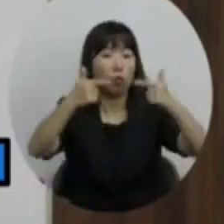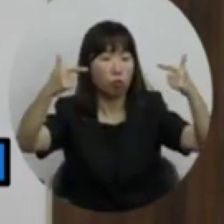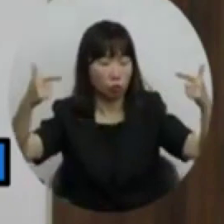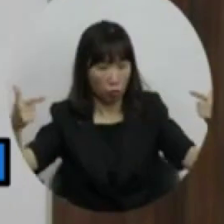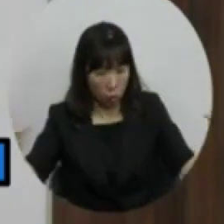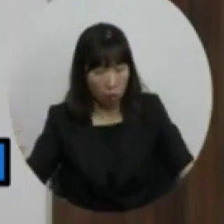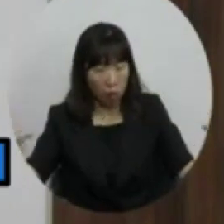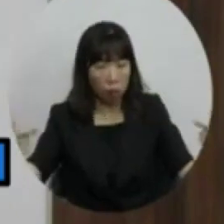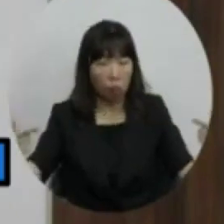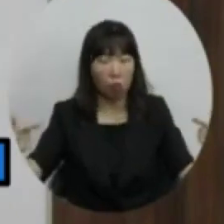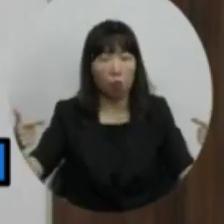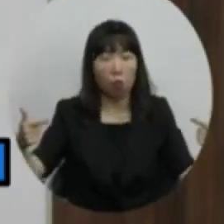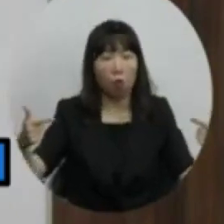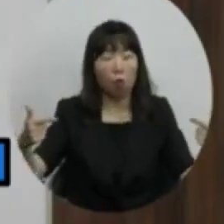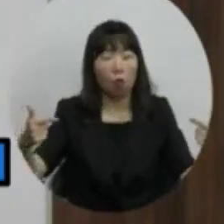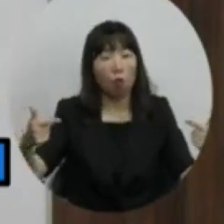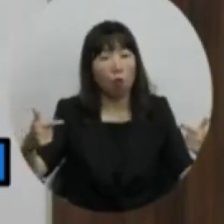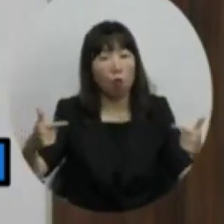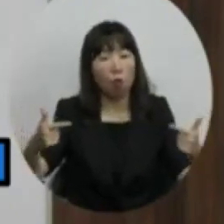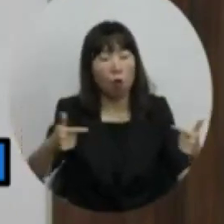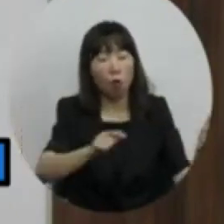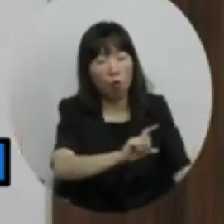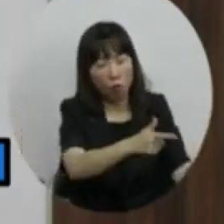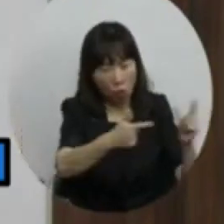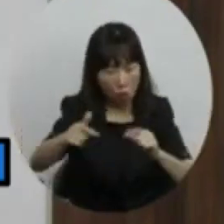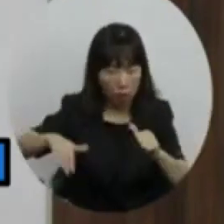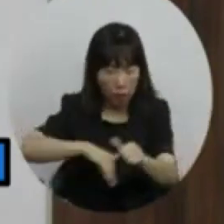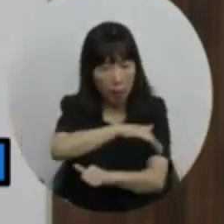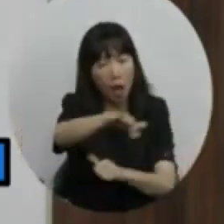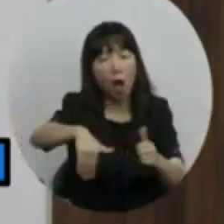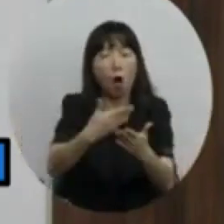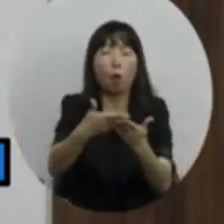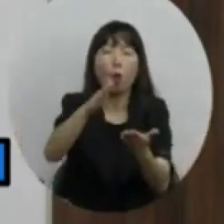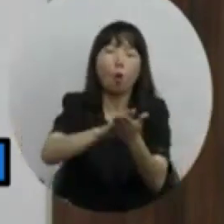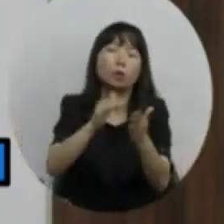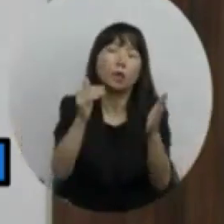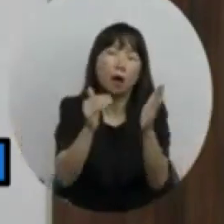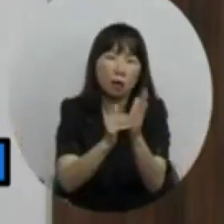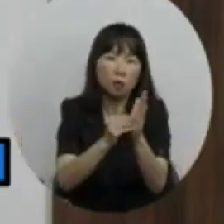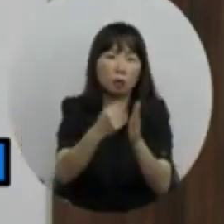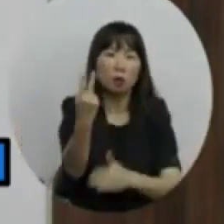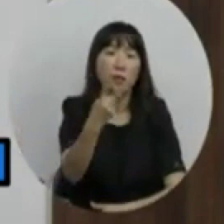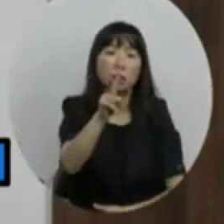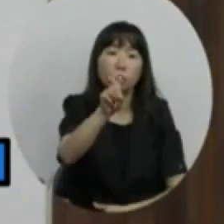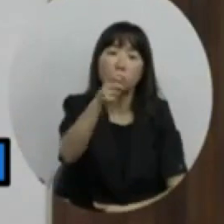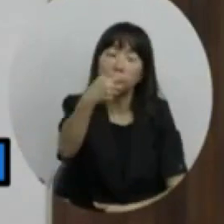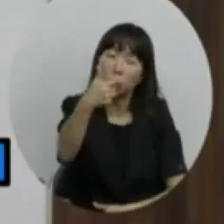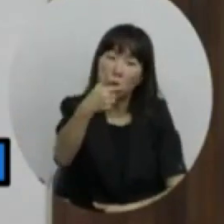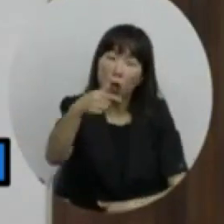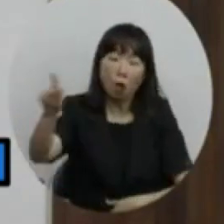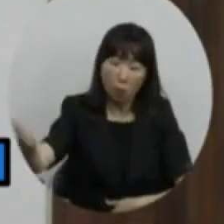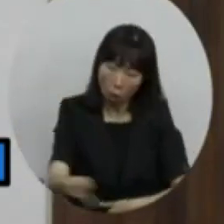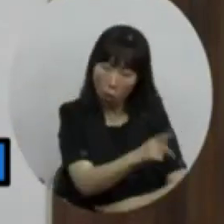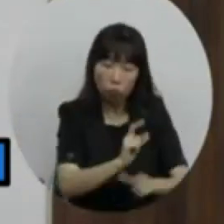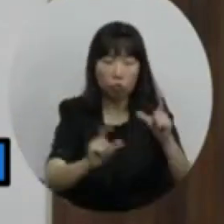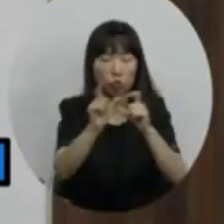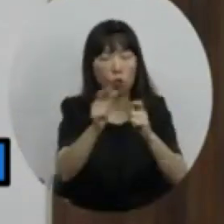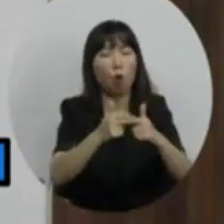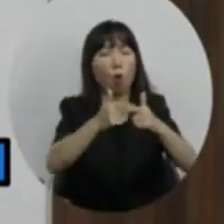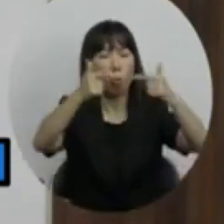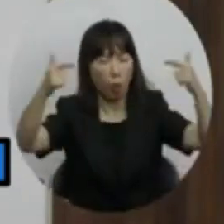개발도 한강 유영청으로부터 하천 점용허가를 받아 앞으로 27홀이든 36홀을 완성하면